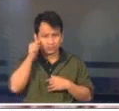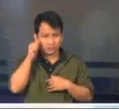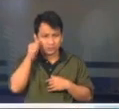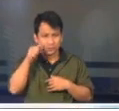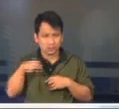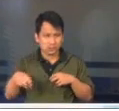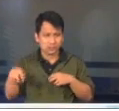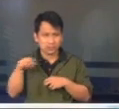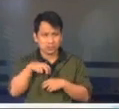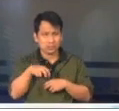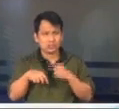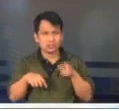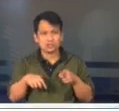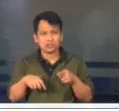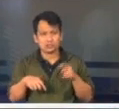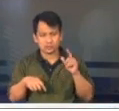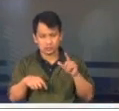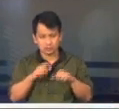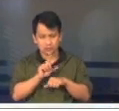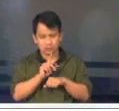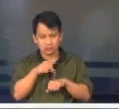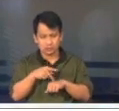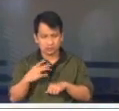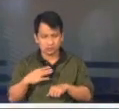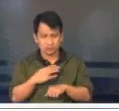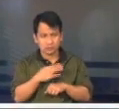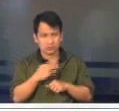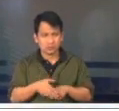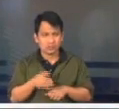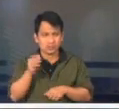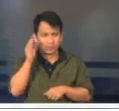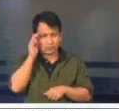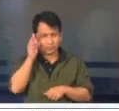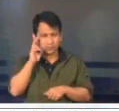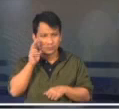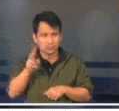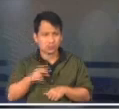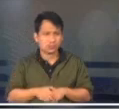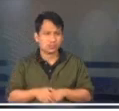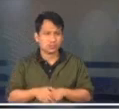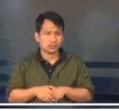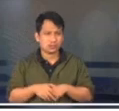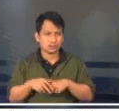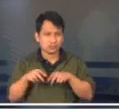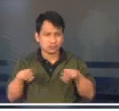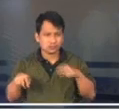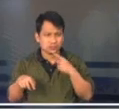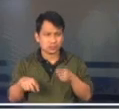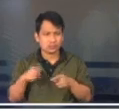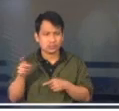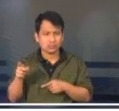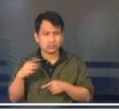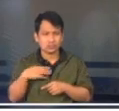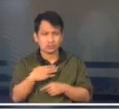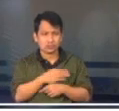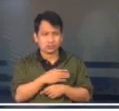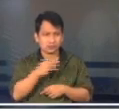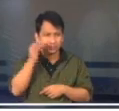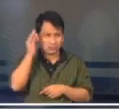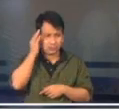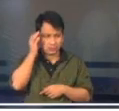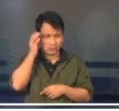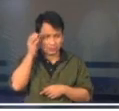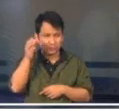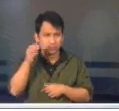Lito Atienza at Las Piñas Congresswoman Camille Villar. Pinalitan nila sa puesto sina Congressman Fredenil